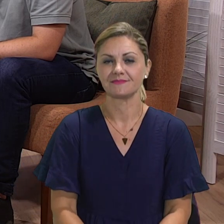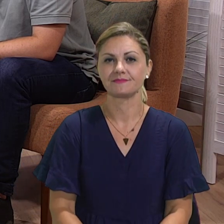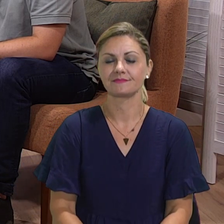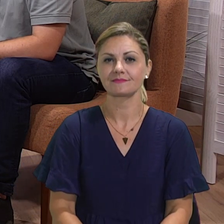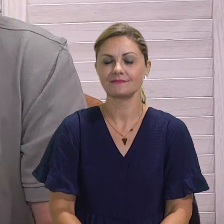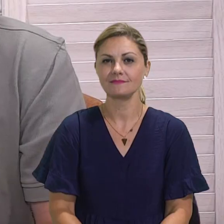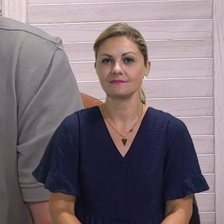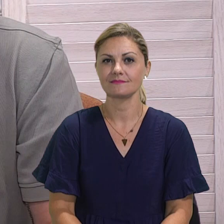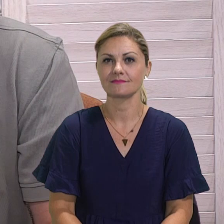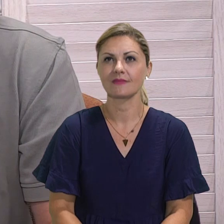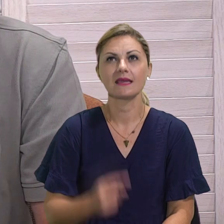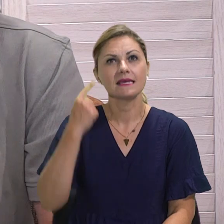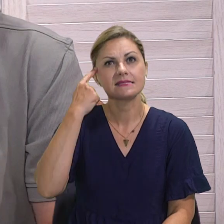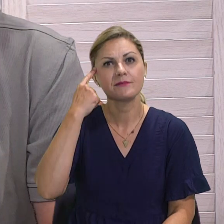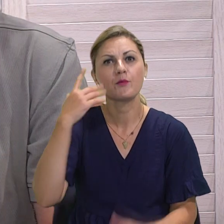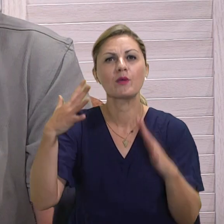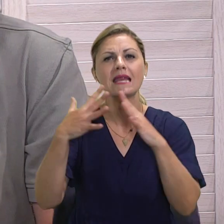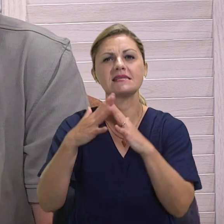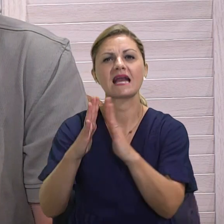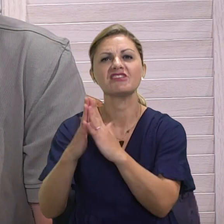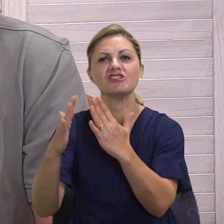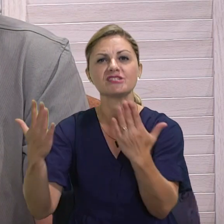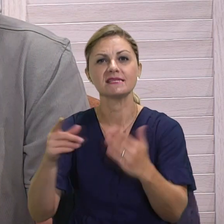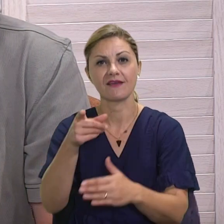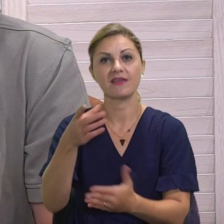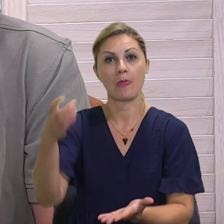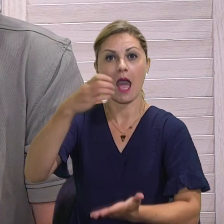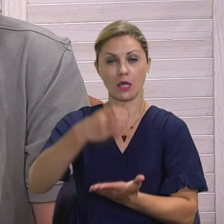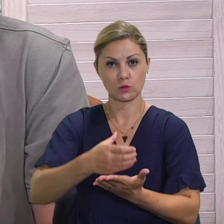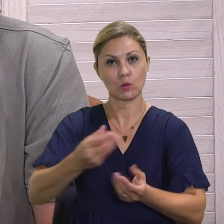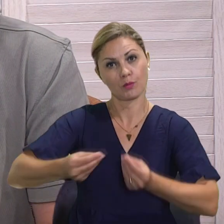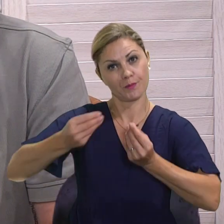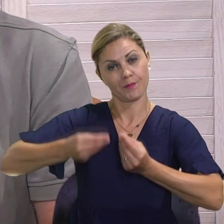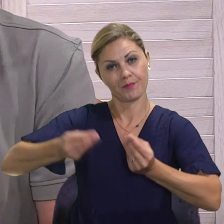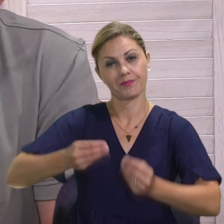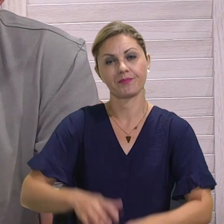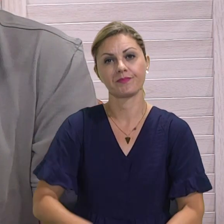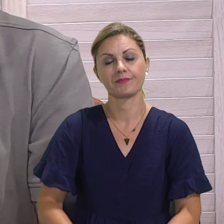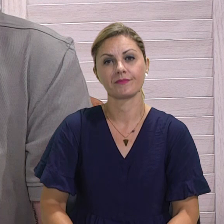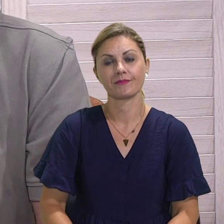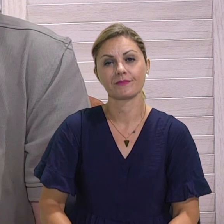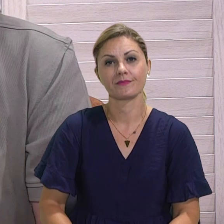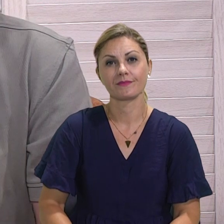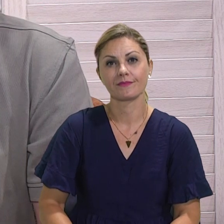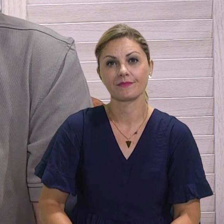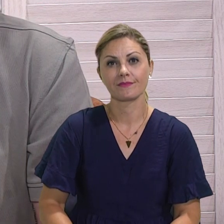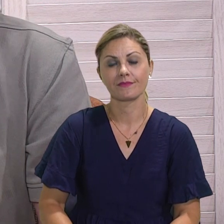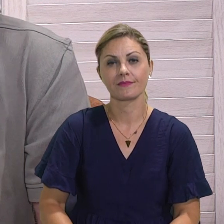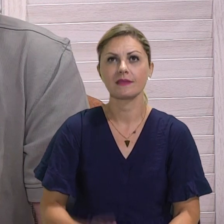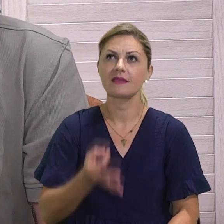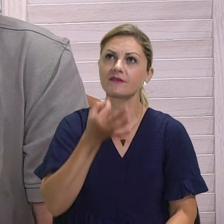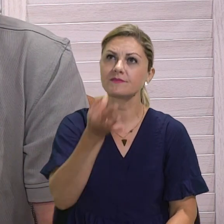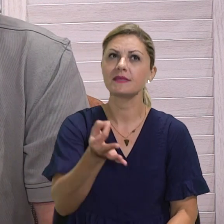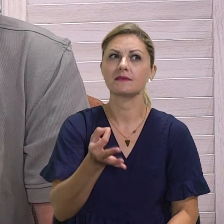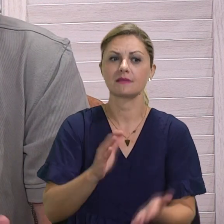tiče. Vidio sam da ste jednom u gradskoj knjižnici nastupali. To je već bilo ranije.